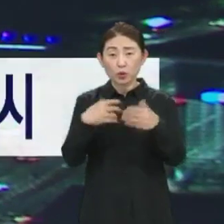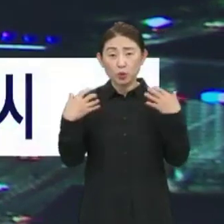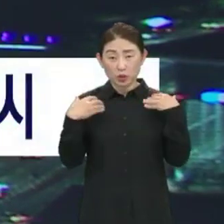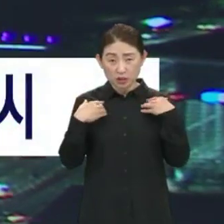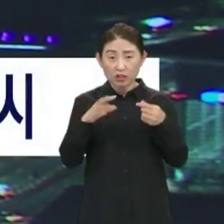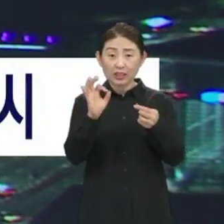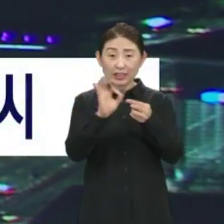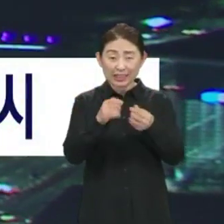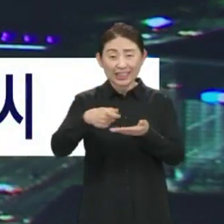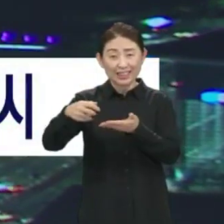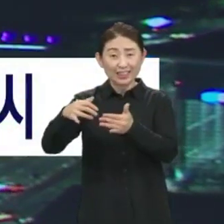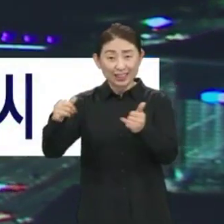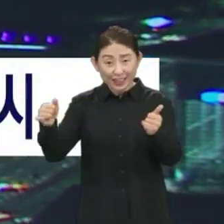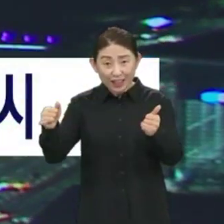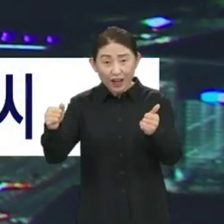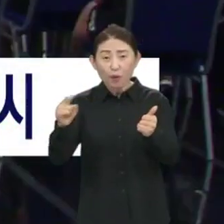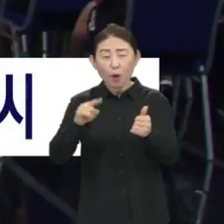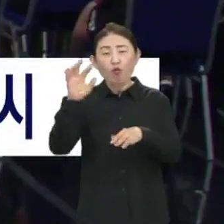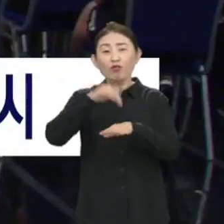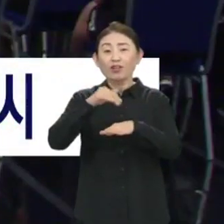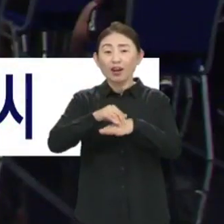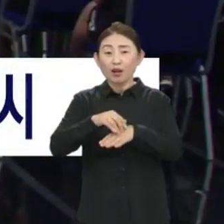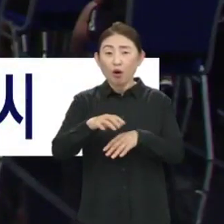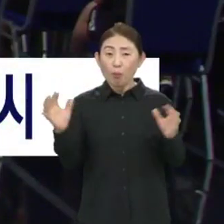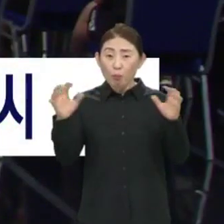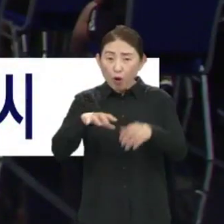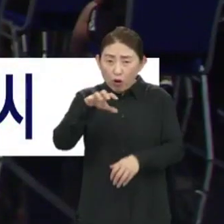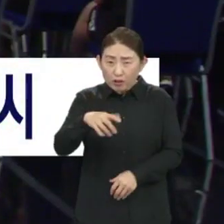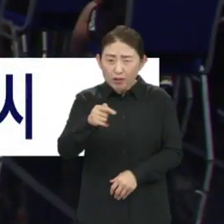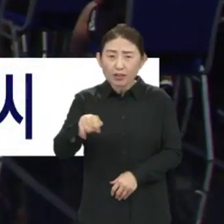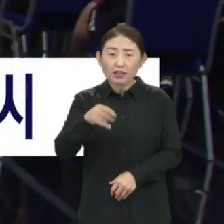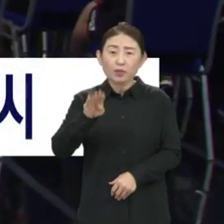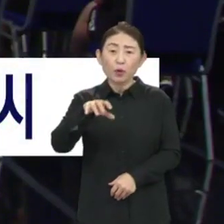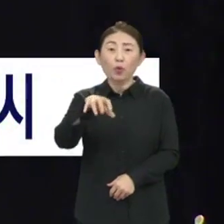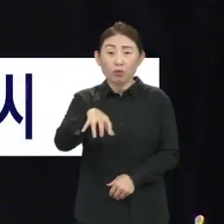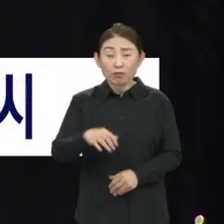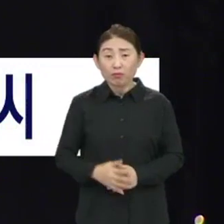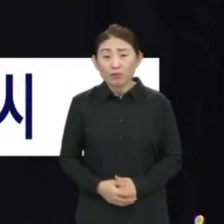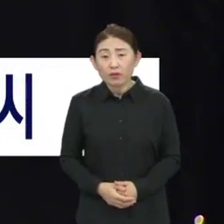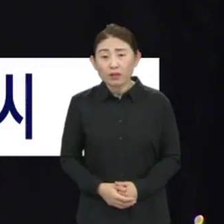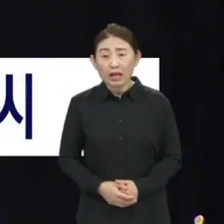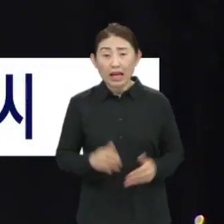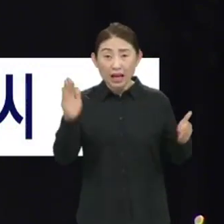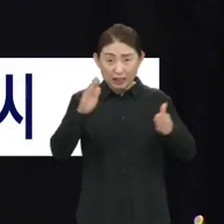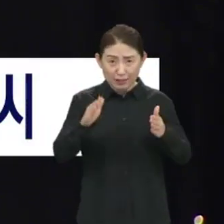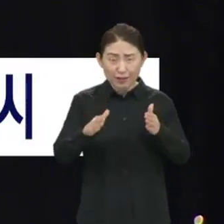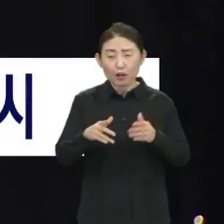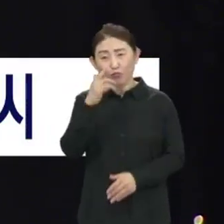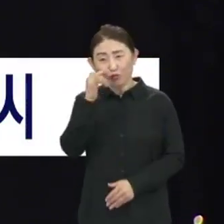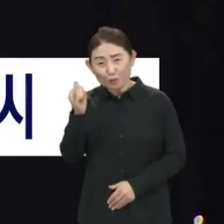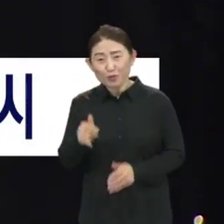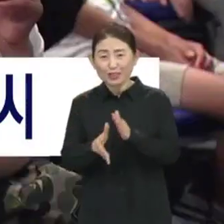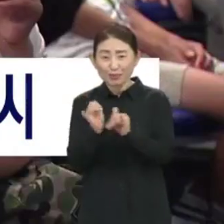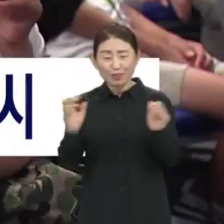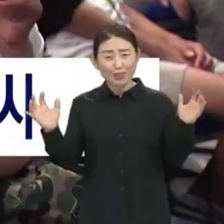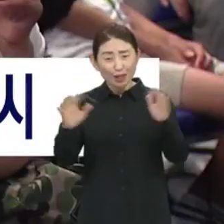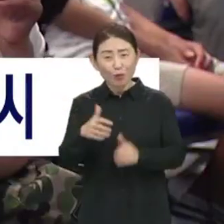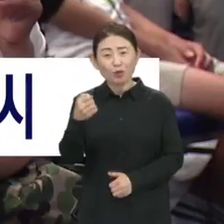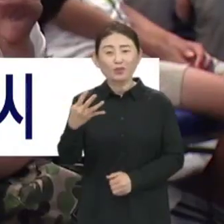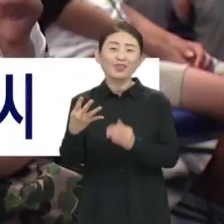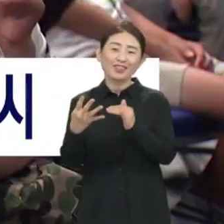세종시교육청 제10기 기자단 미디어 연수가 TJB 대전방송에서 진행됐습니다. 학생과 학부모, 시민 등